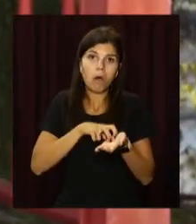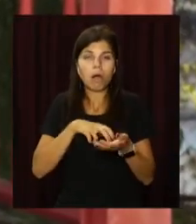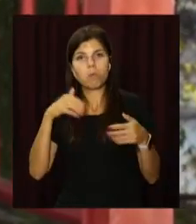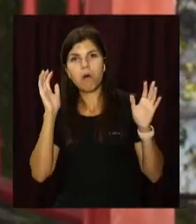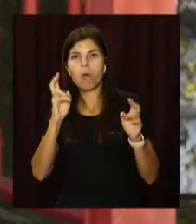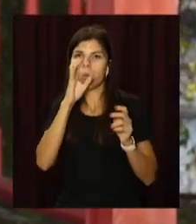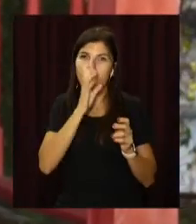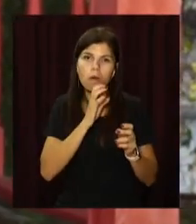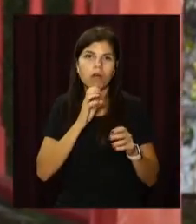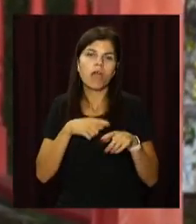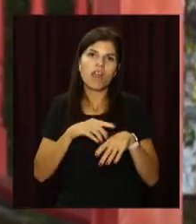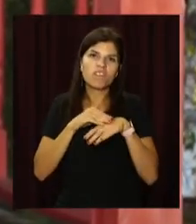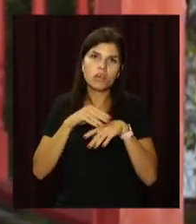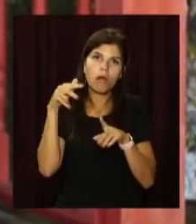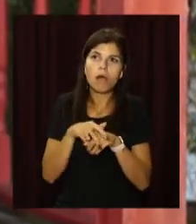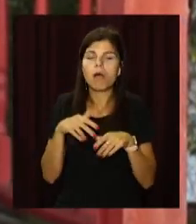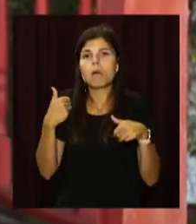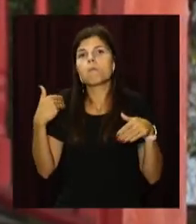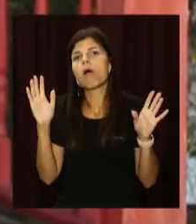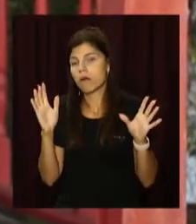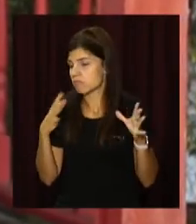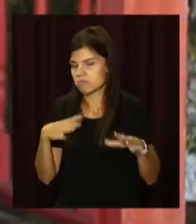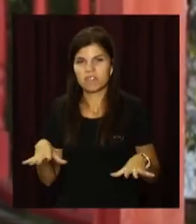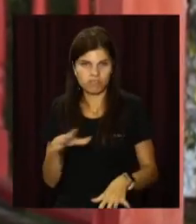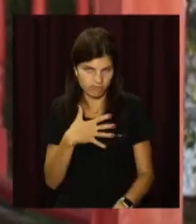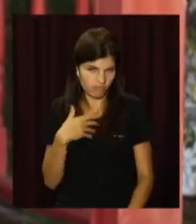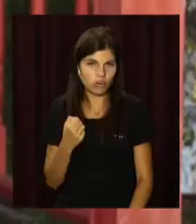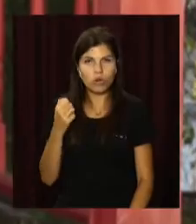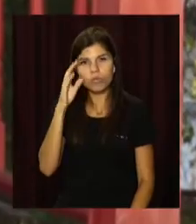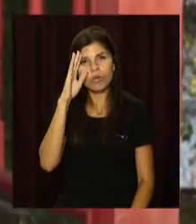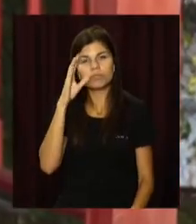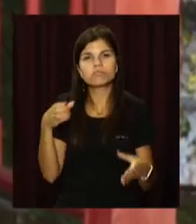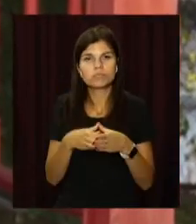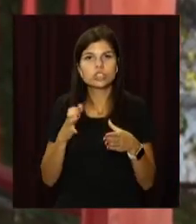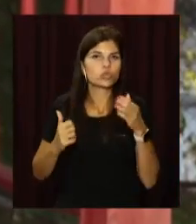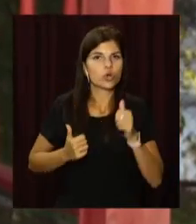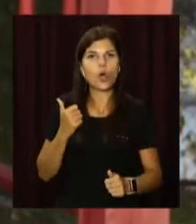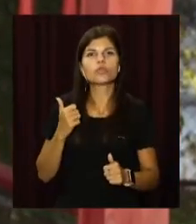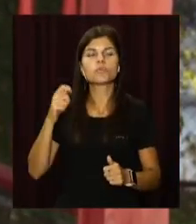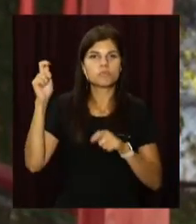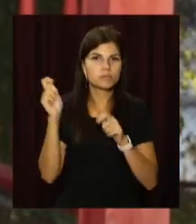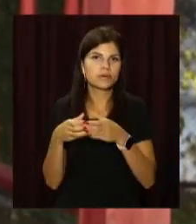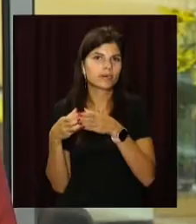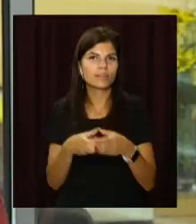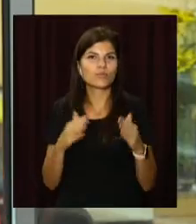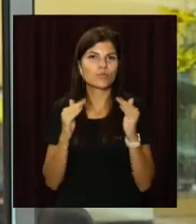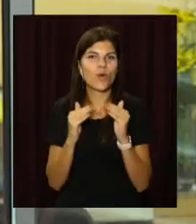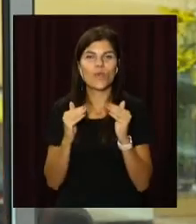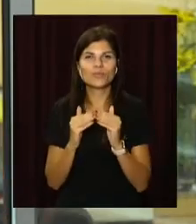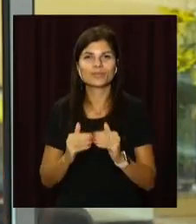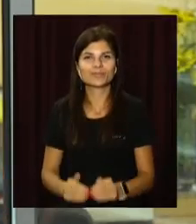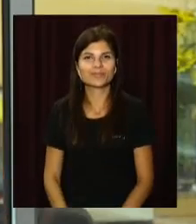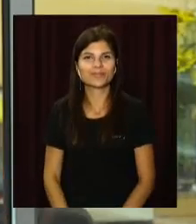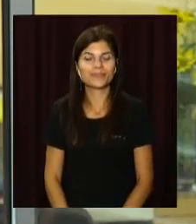було погано там, чи фізичне навантаження не витримали. Всі хлопці витримали, все, з гордістю ми приїхали вдома.